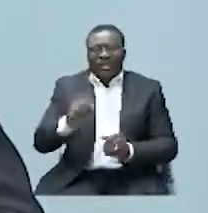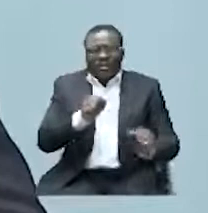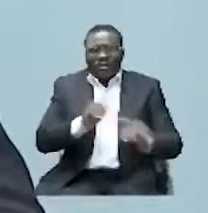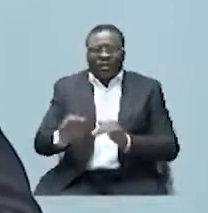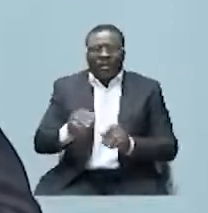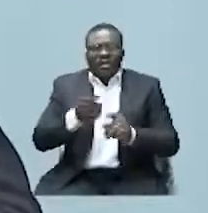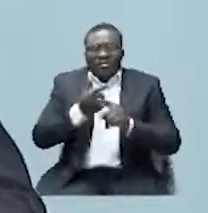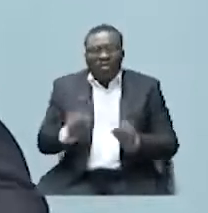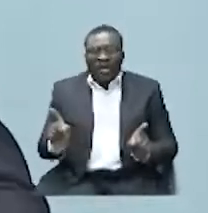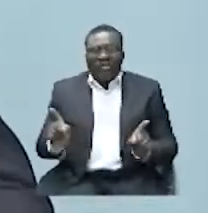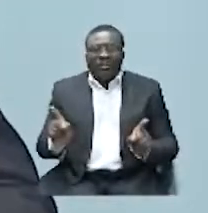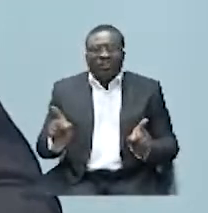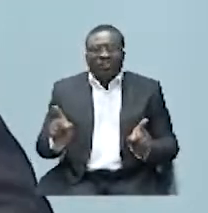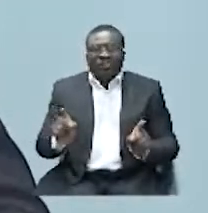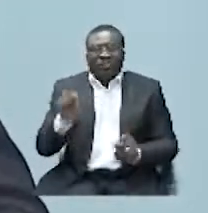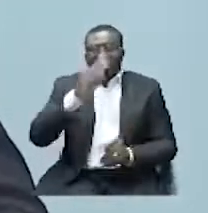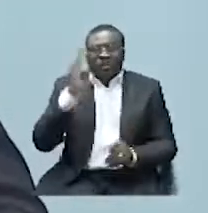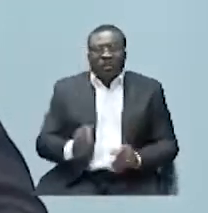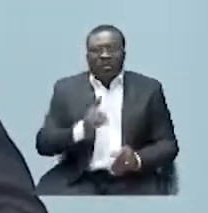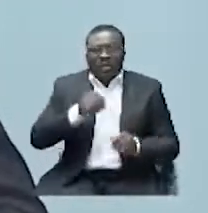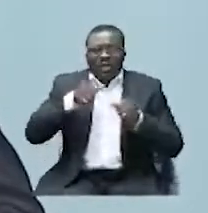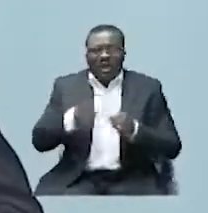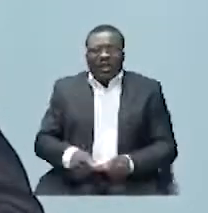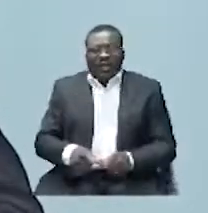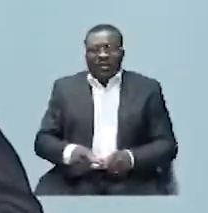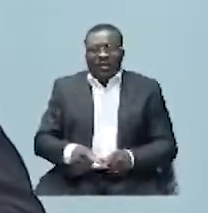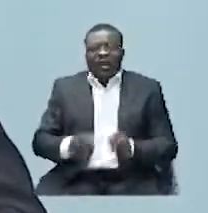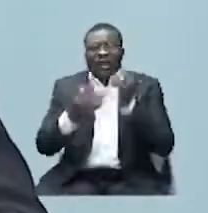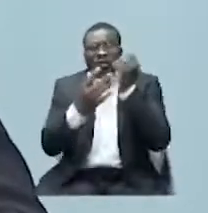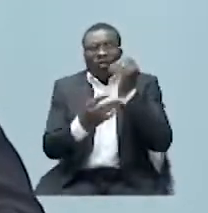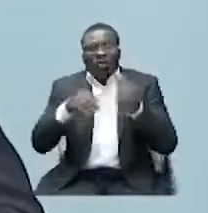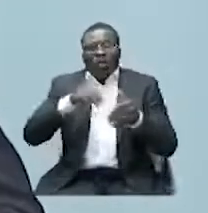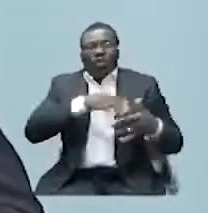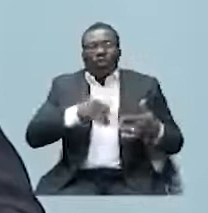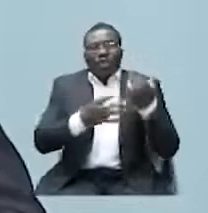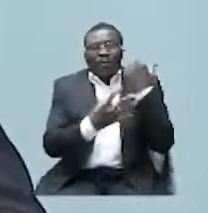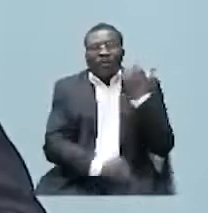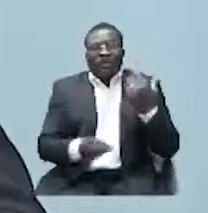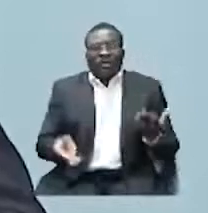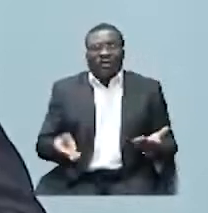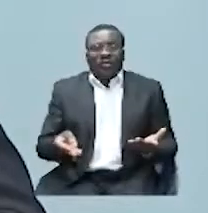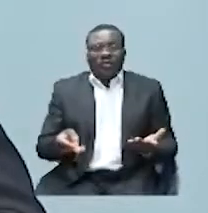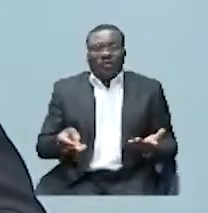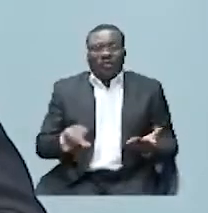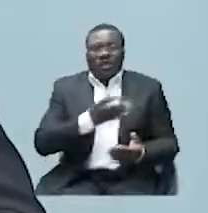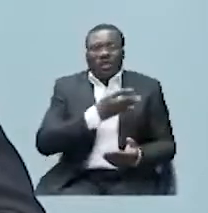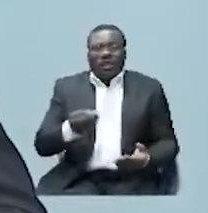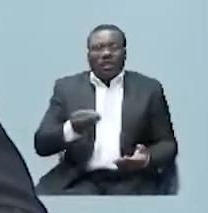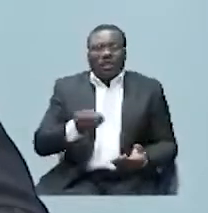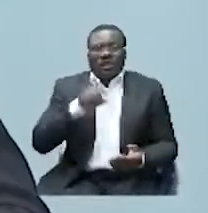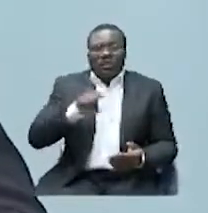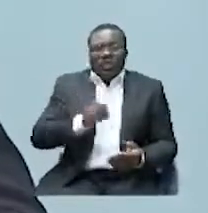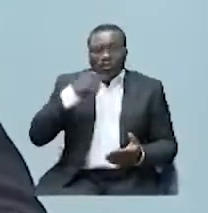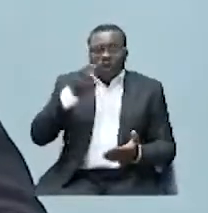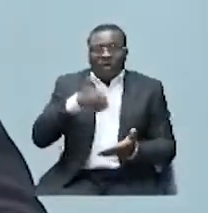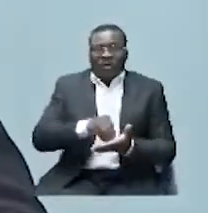Et pourtant, le Bénin est demeuré une terre de pauvreté, et de honte même. Et je